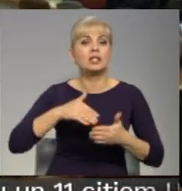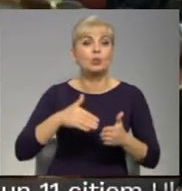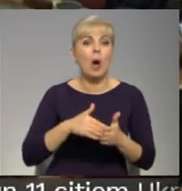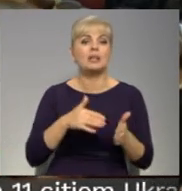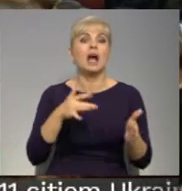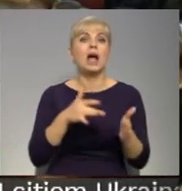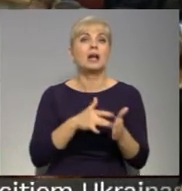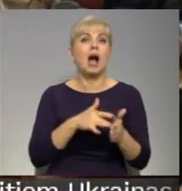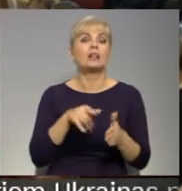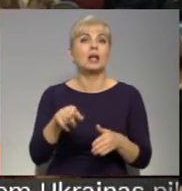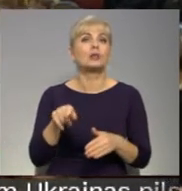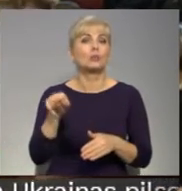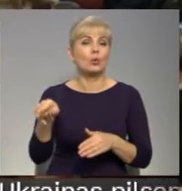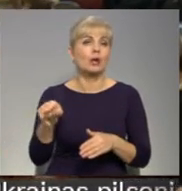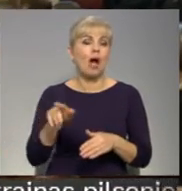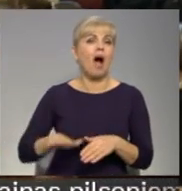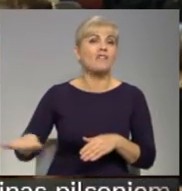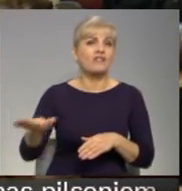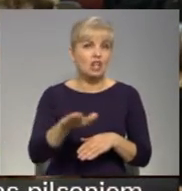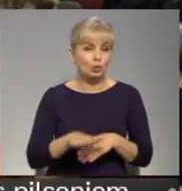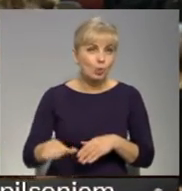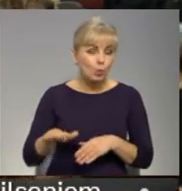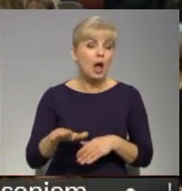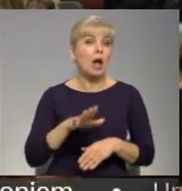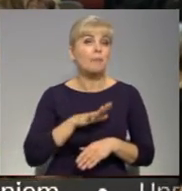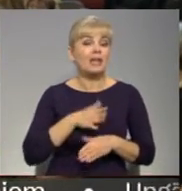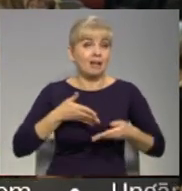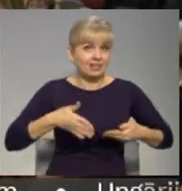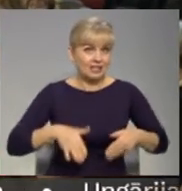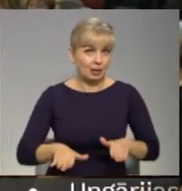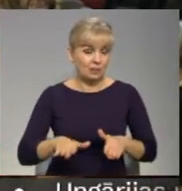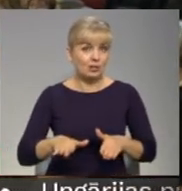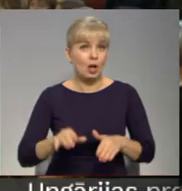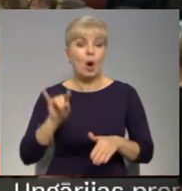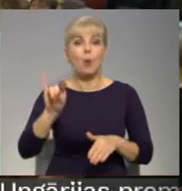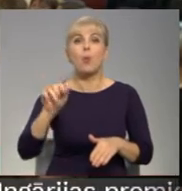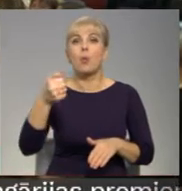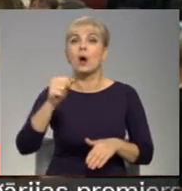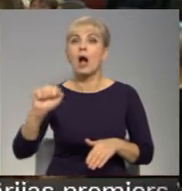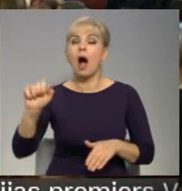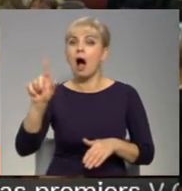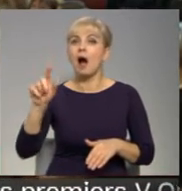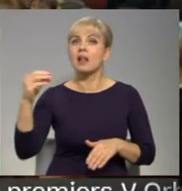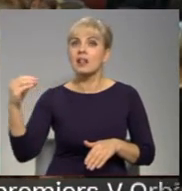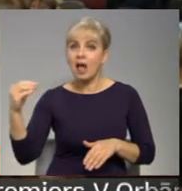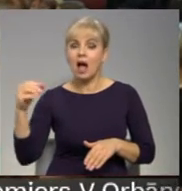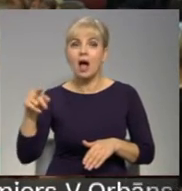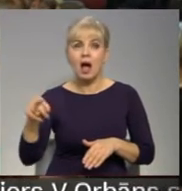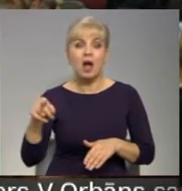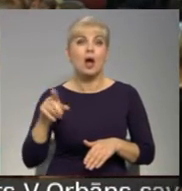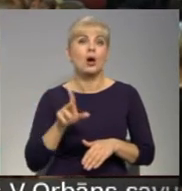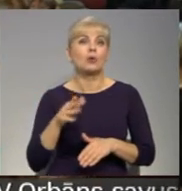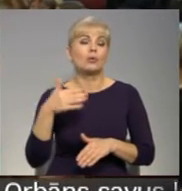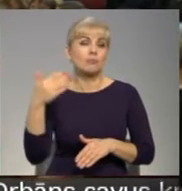kāda ir tajā apvidū. Jo tur, kur es esmu dzimis, piemēram, Ugālē, pie Ugāles uz Lēku